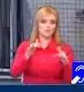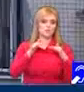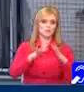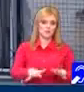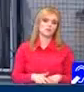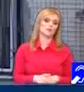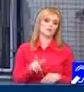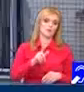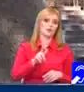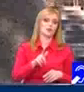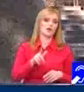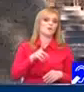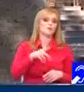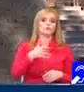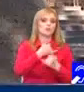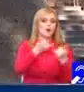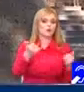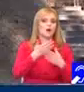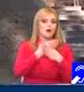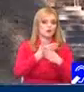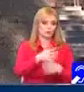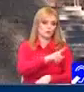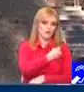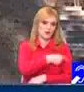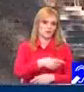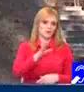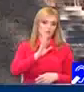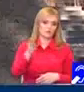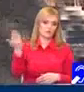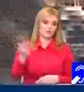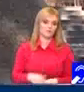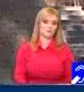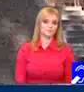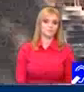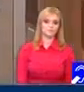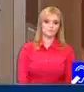cauză penală intentată pentru neacordare de ajutor medical, fără motiv.